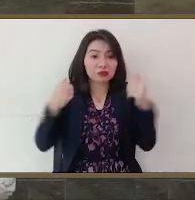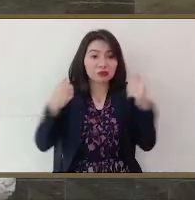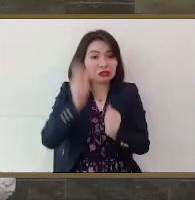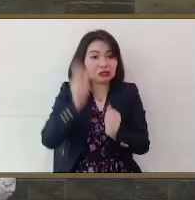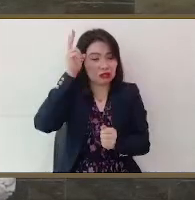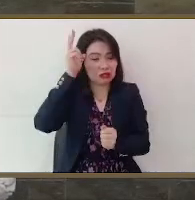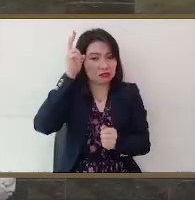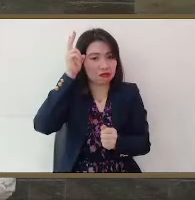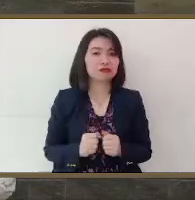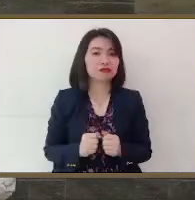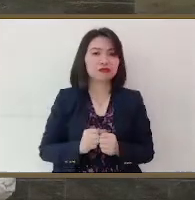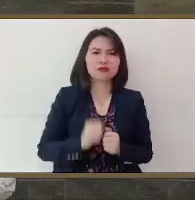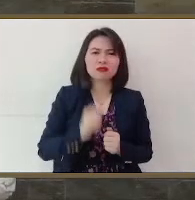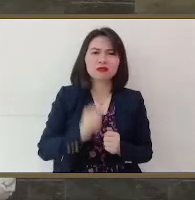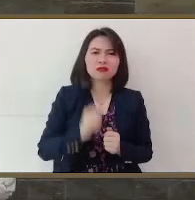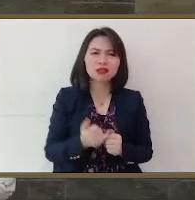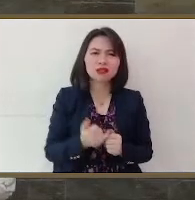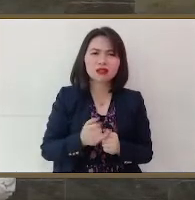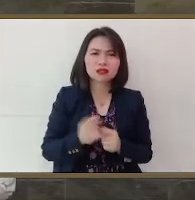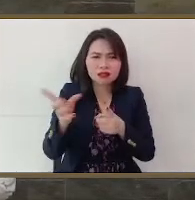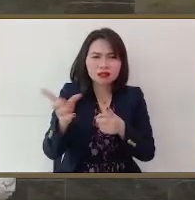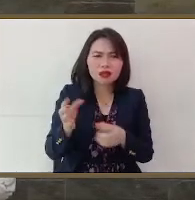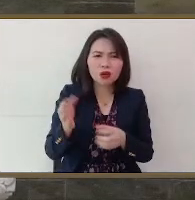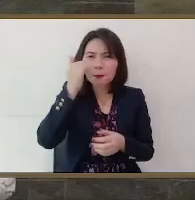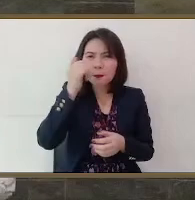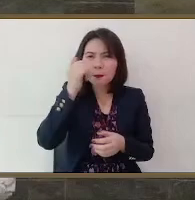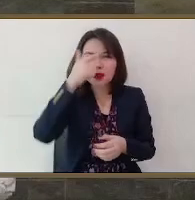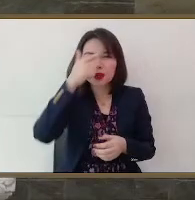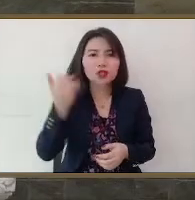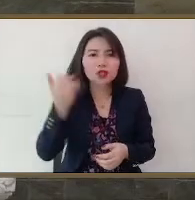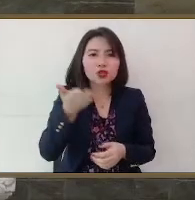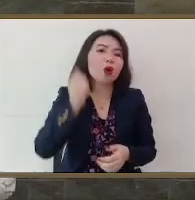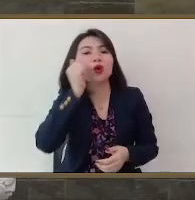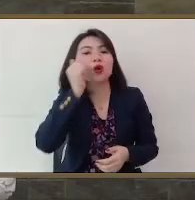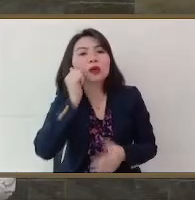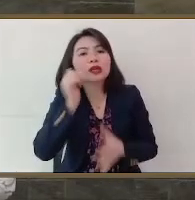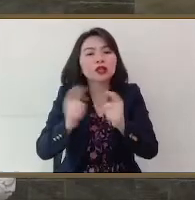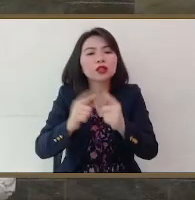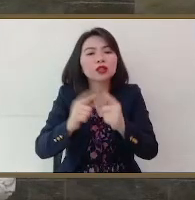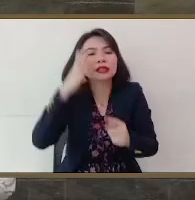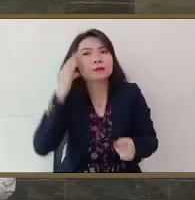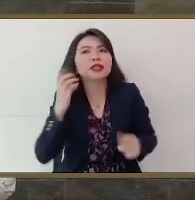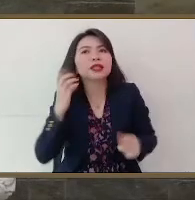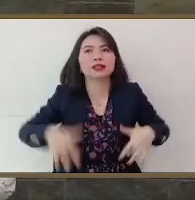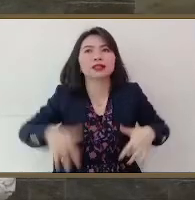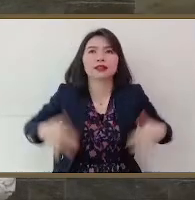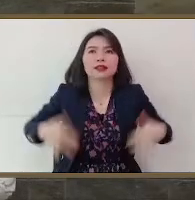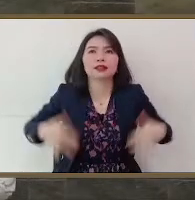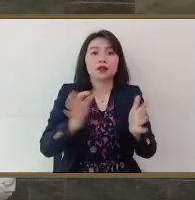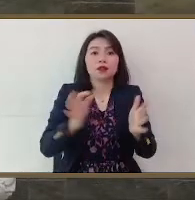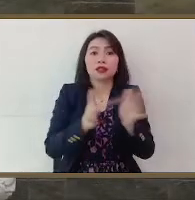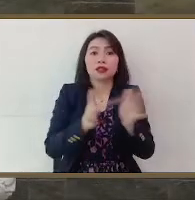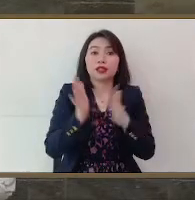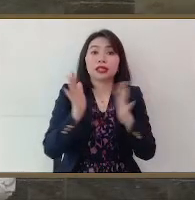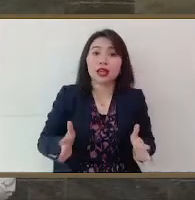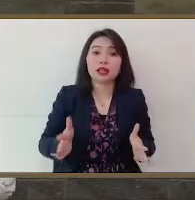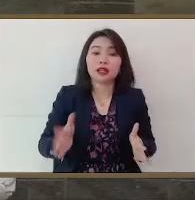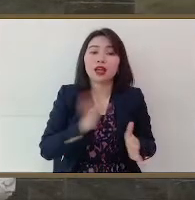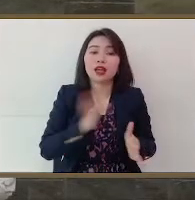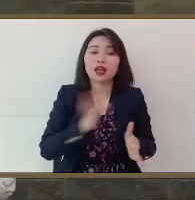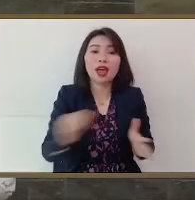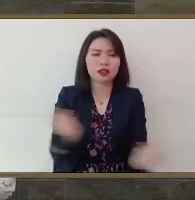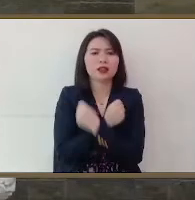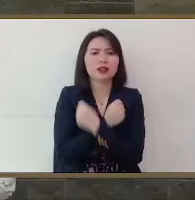Bakit? Sapagkat gusto kong ma-experience lagi yung buhay ng Panginoon. Gusto kong ma-experience lagi yung pag-ibig ng Diyos. Gusto